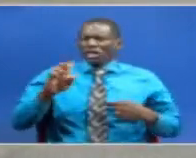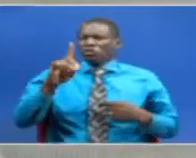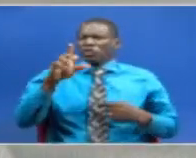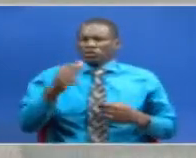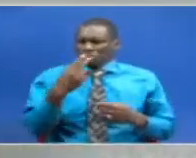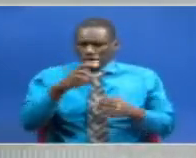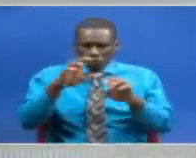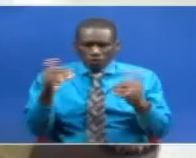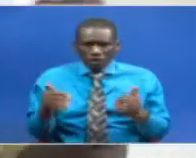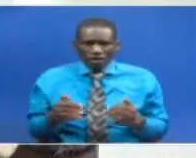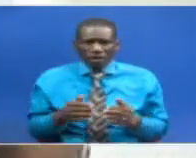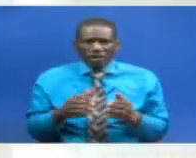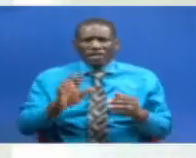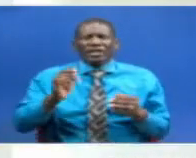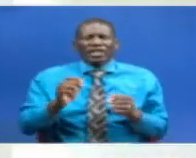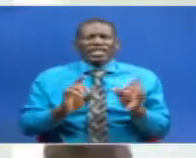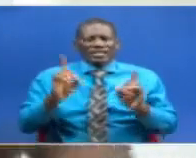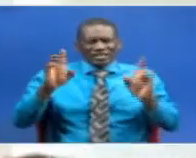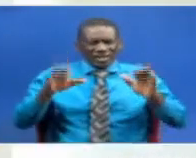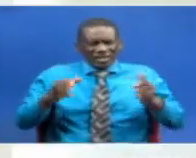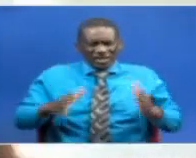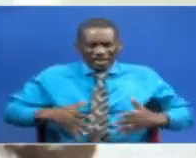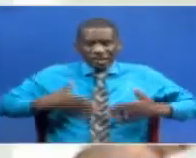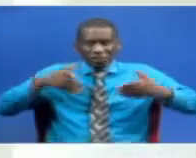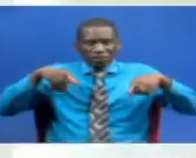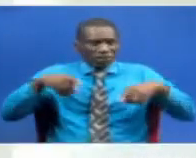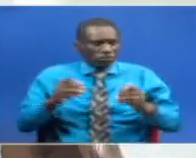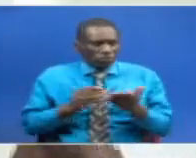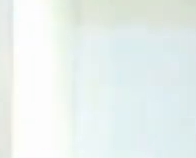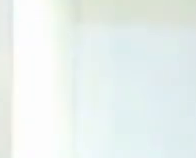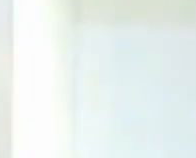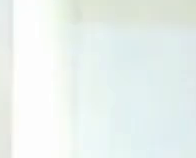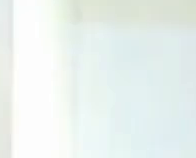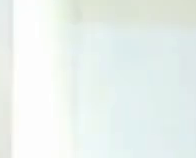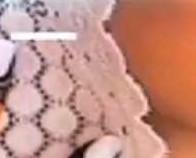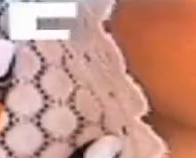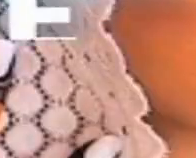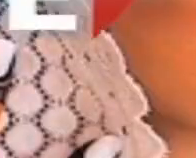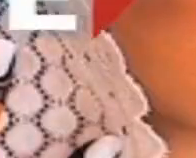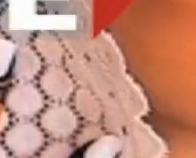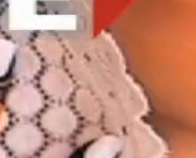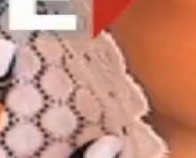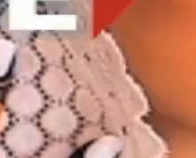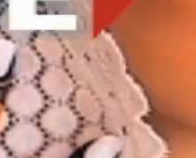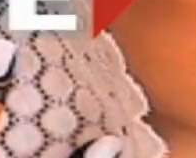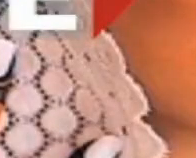designers now can express themselves through this. So I think he has played a very big role.